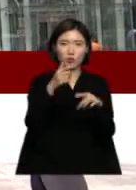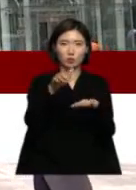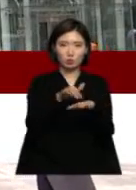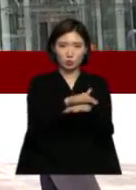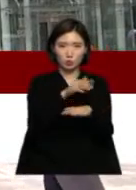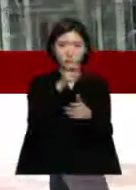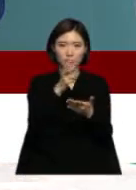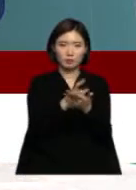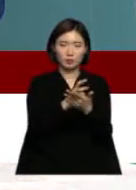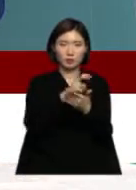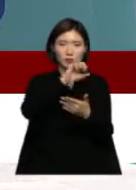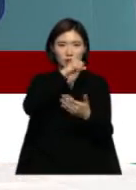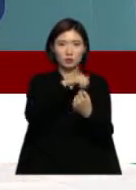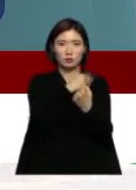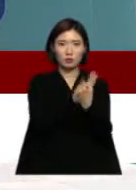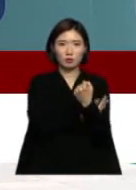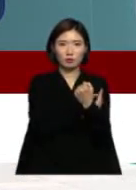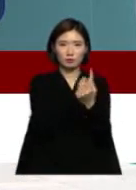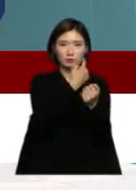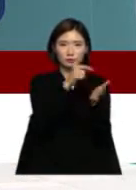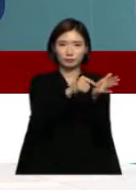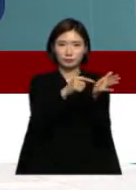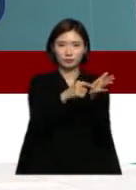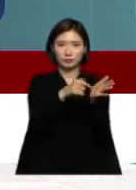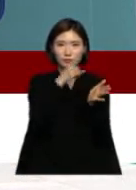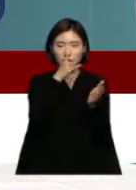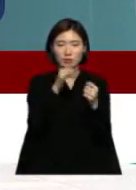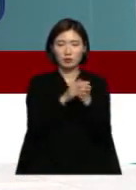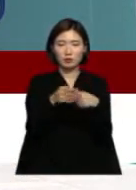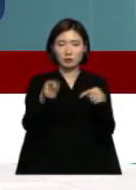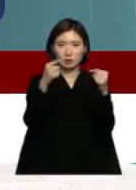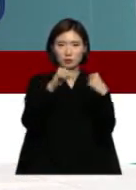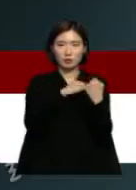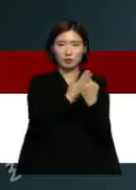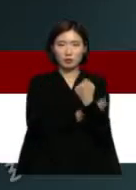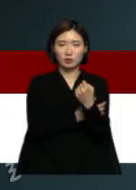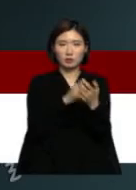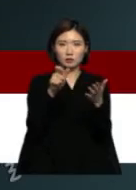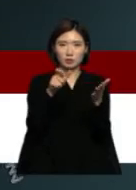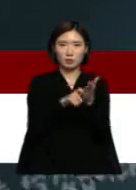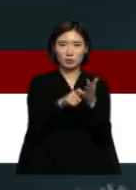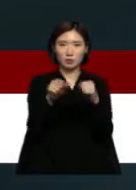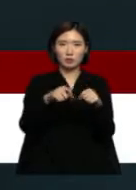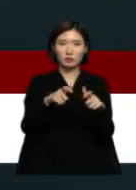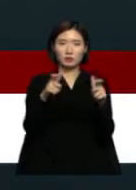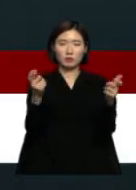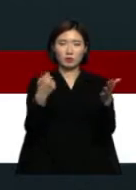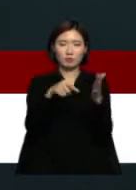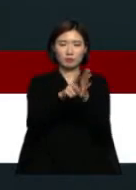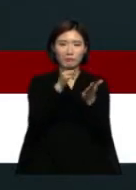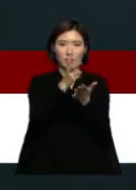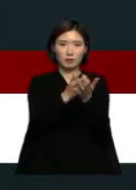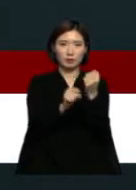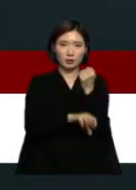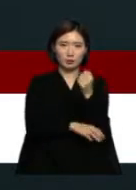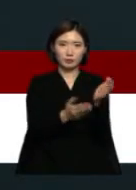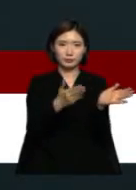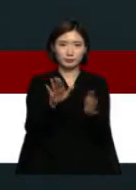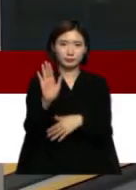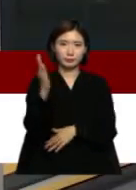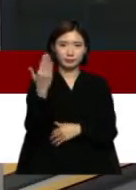조직권, 자치 재정권을 명시했습니다. 또 시민의 참여 권한을 적어 시정 참여 활성화를 위한 법적 기반을